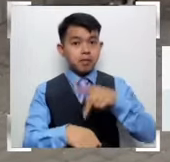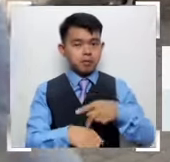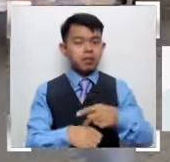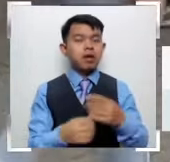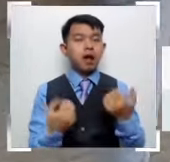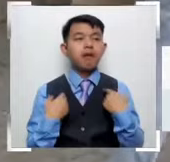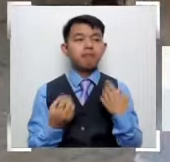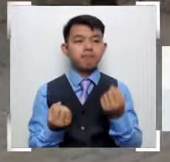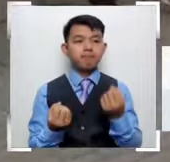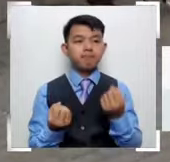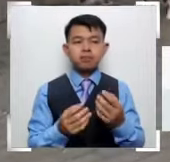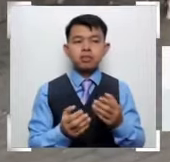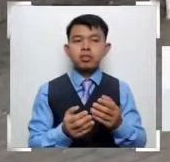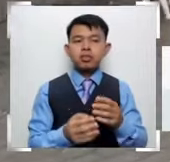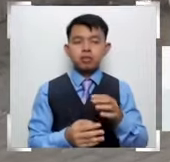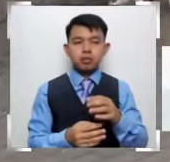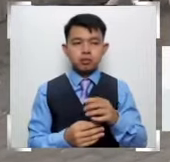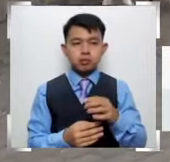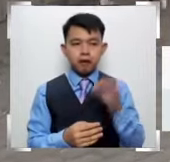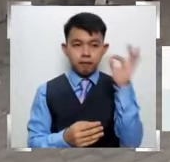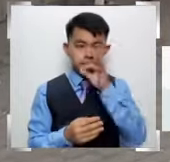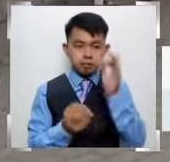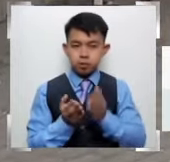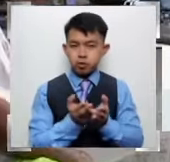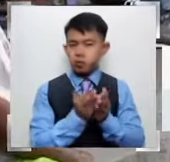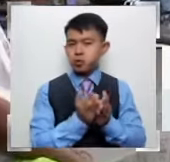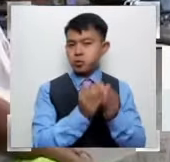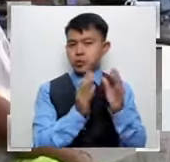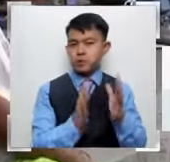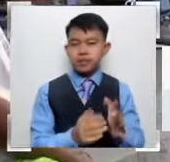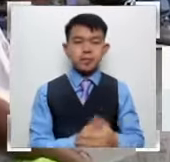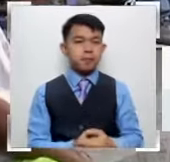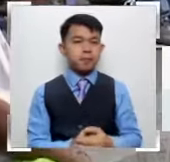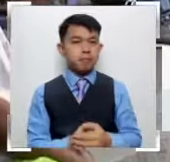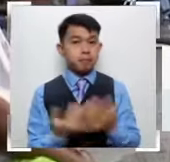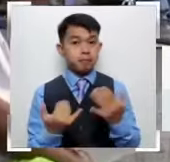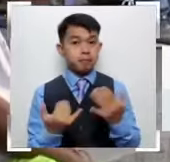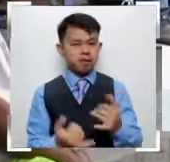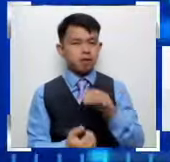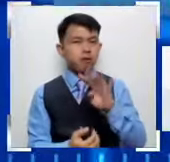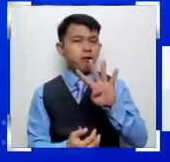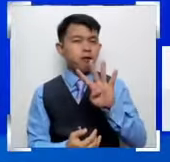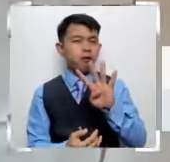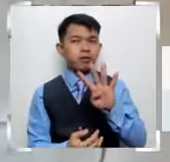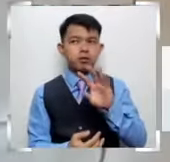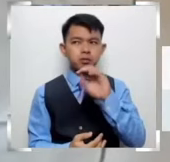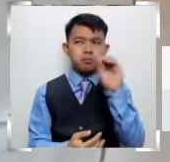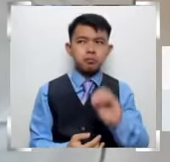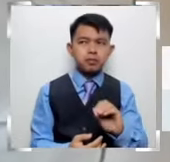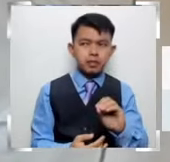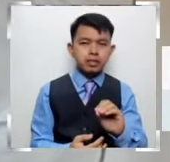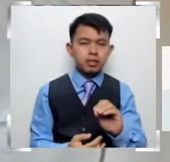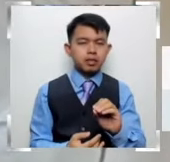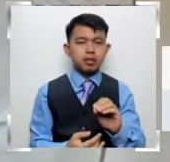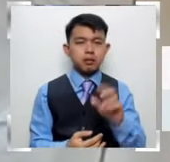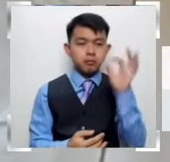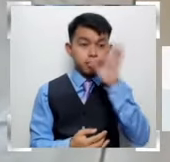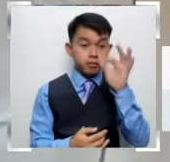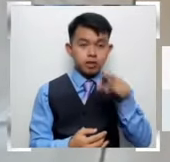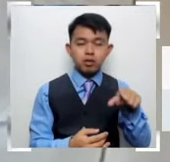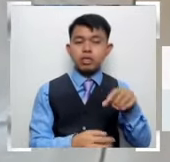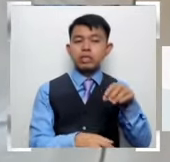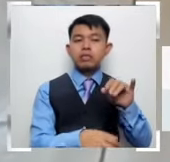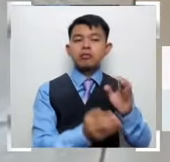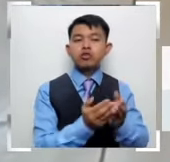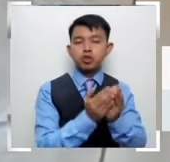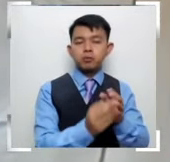mga nakarang taon, nasa 14% na lamang ngayon ang mga Pinoy sa international shipping industry. It's the